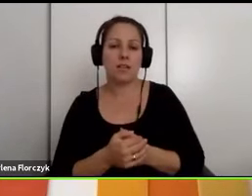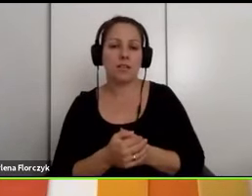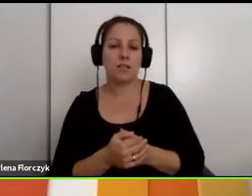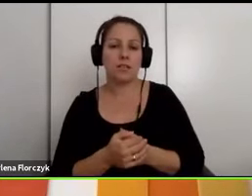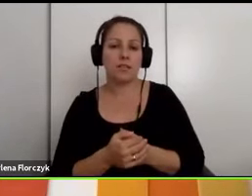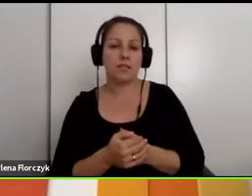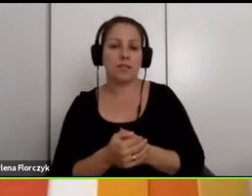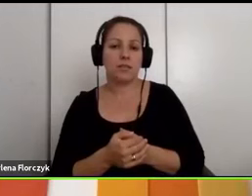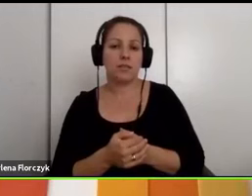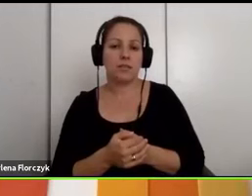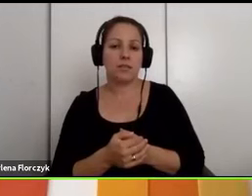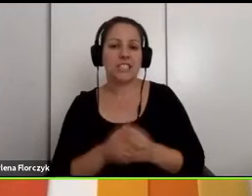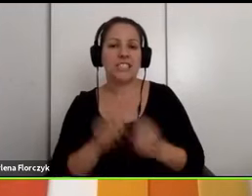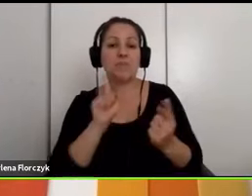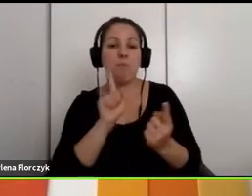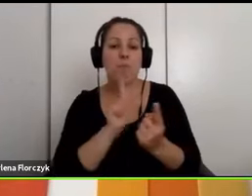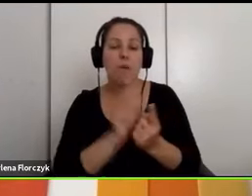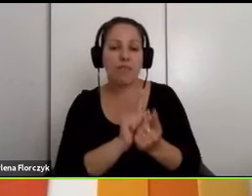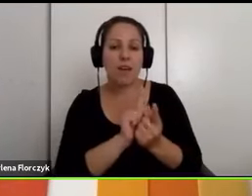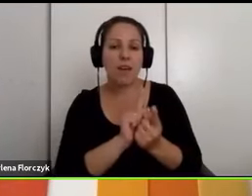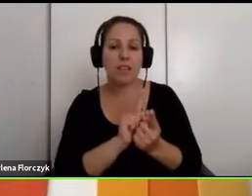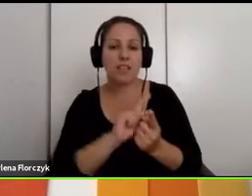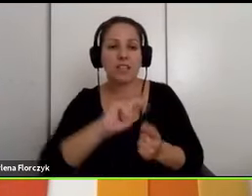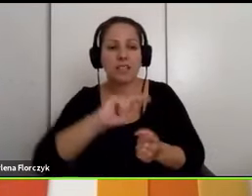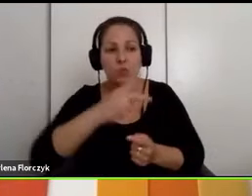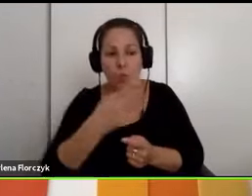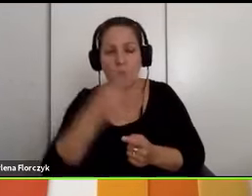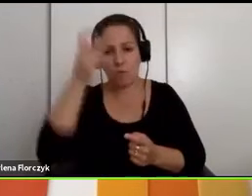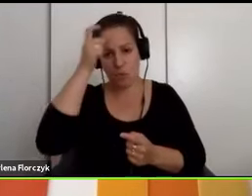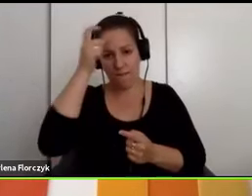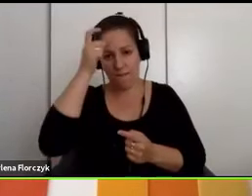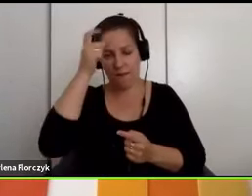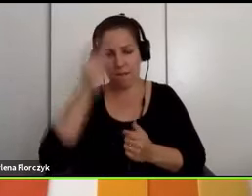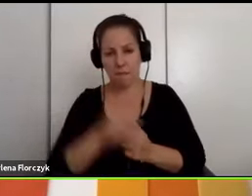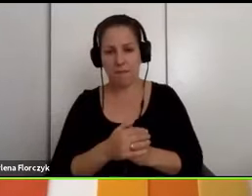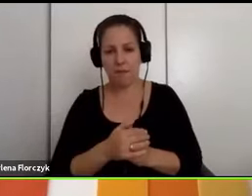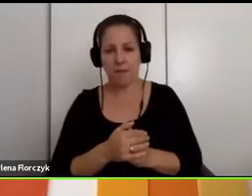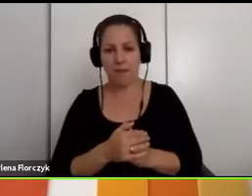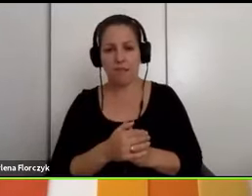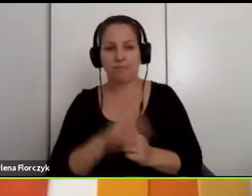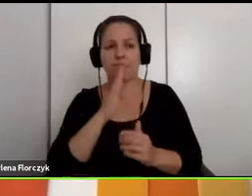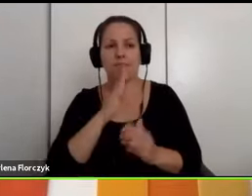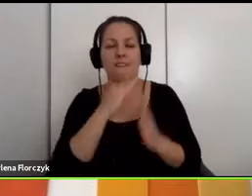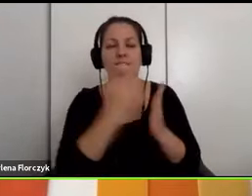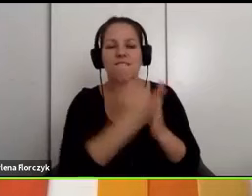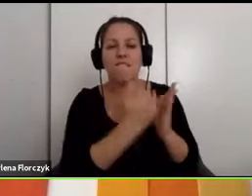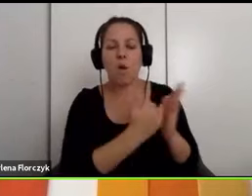jakby spotkanie z drugim człowiekiem w jakichś warunkach,